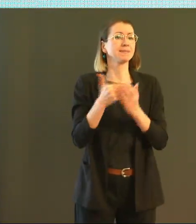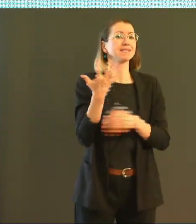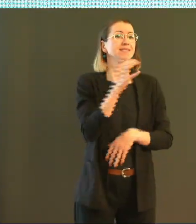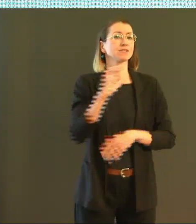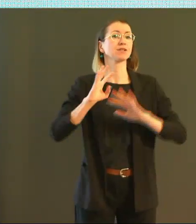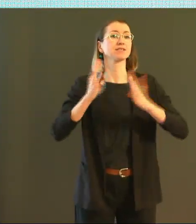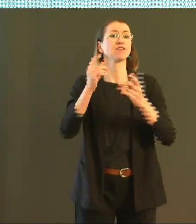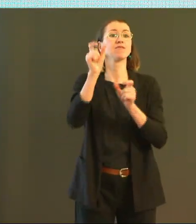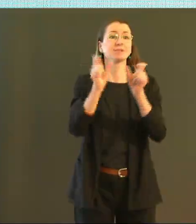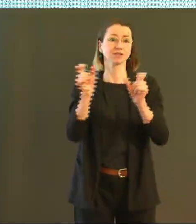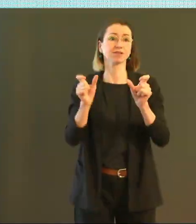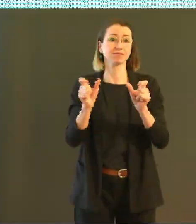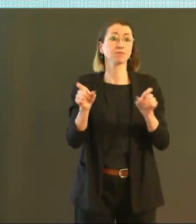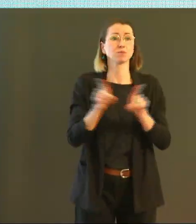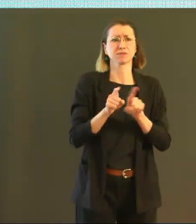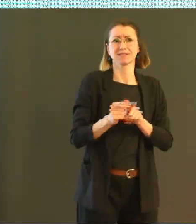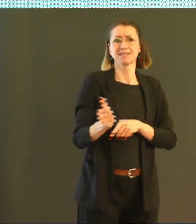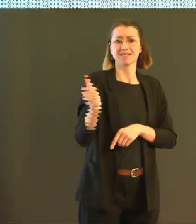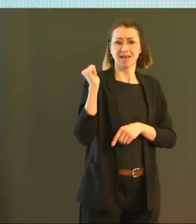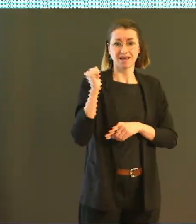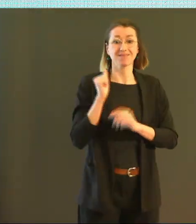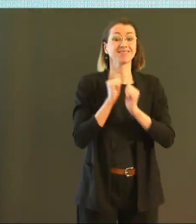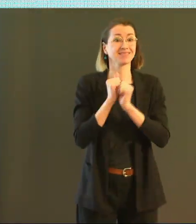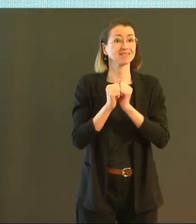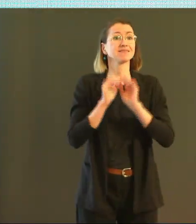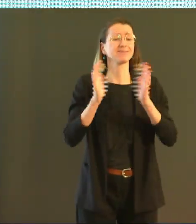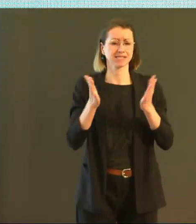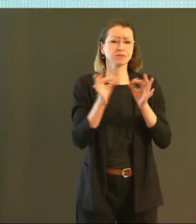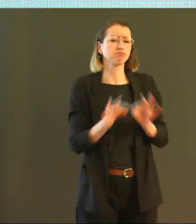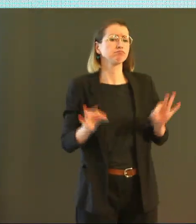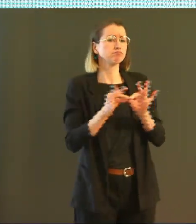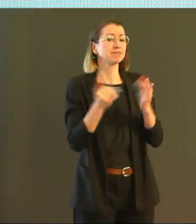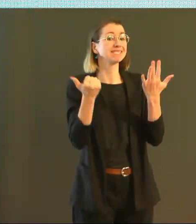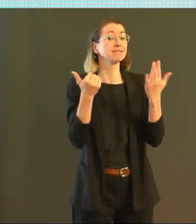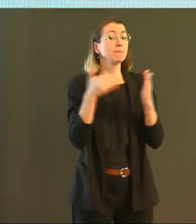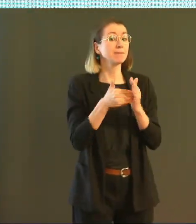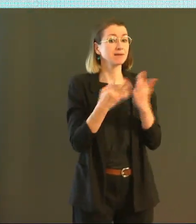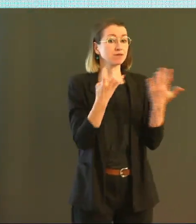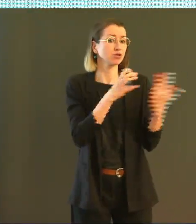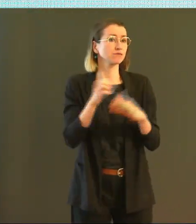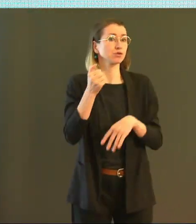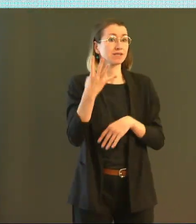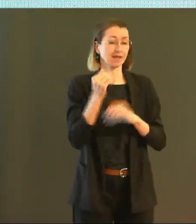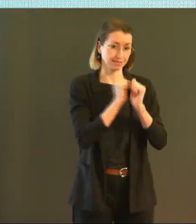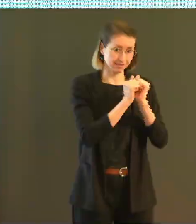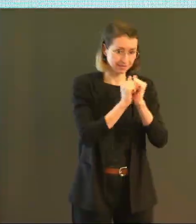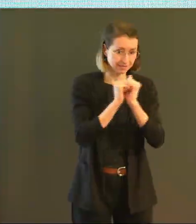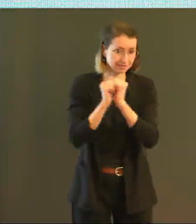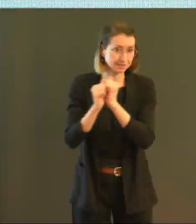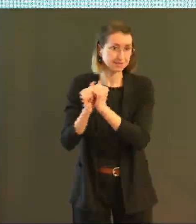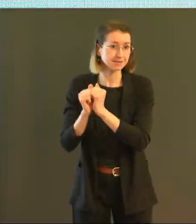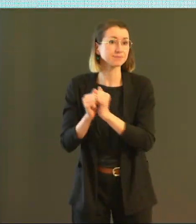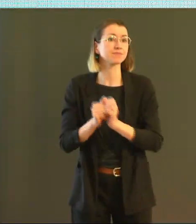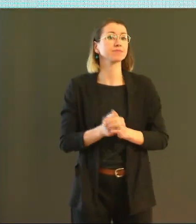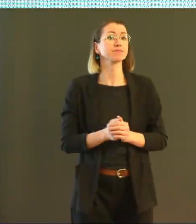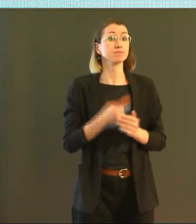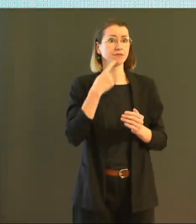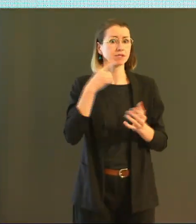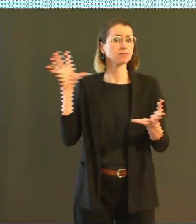effectués 6964 tests ce qui porte le total à 2 103 233